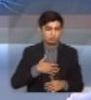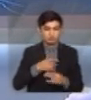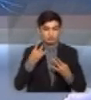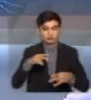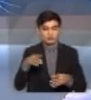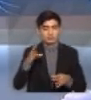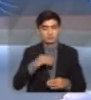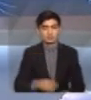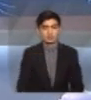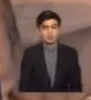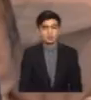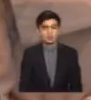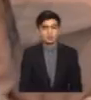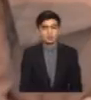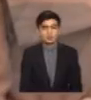дейді.